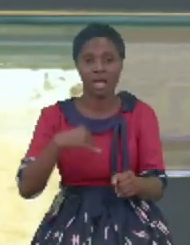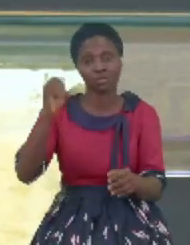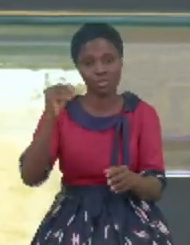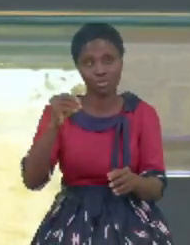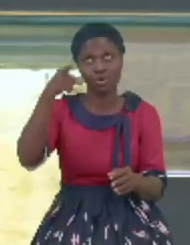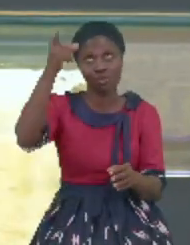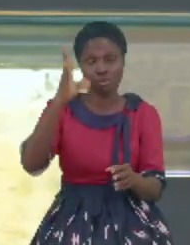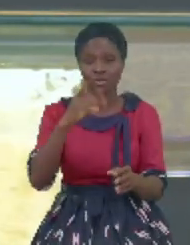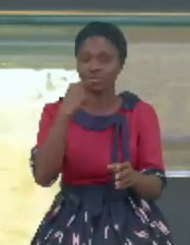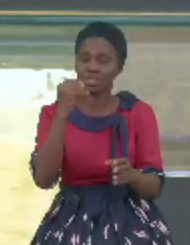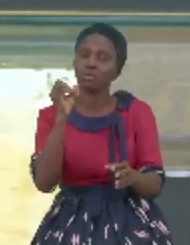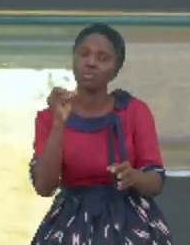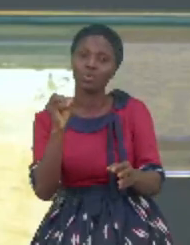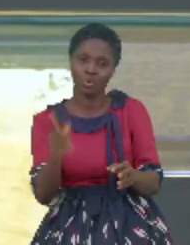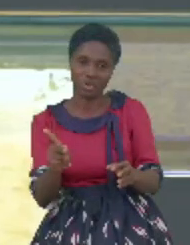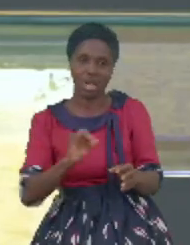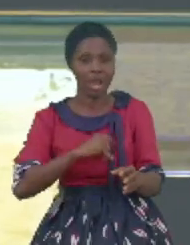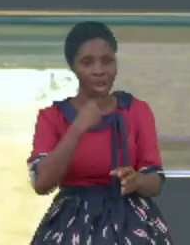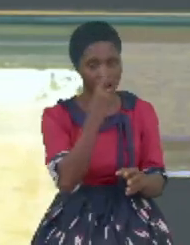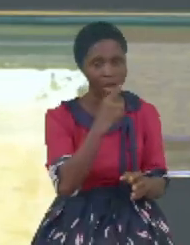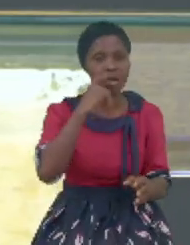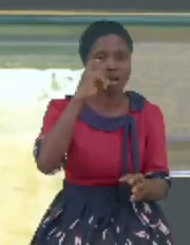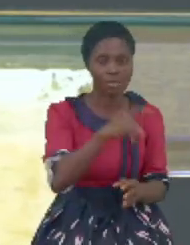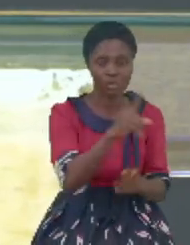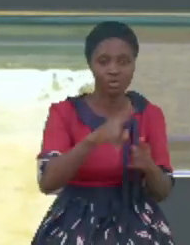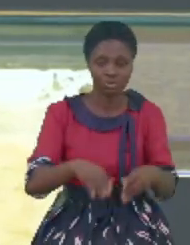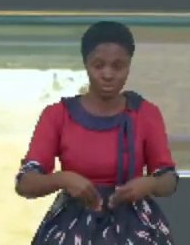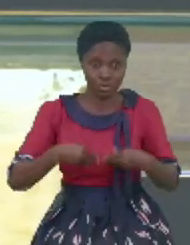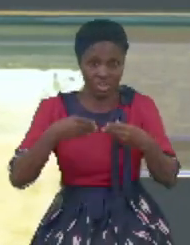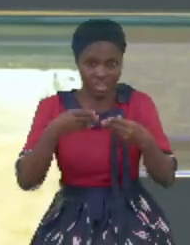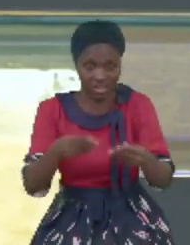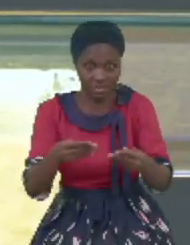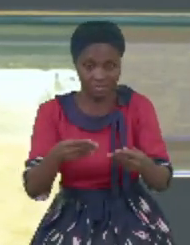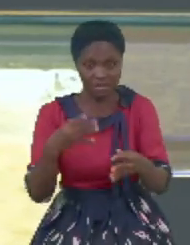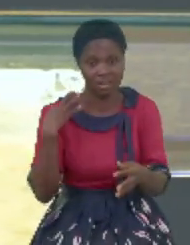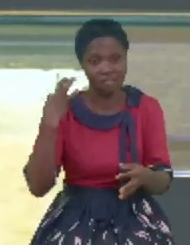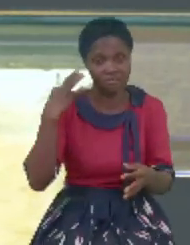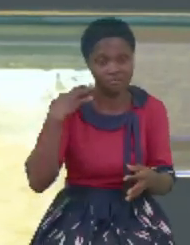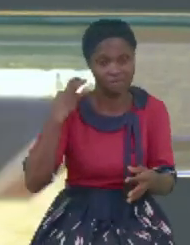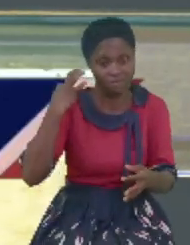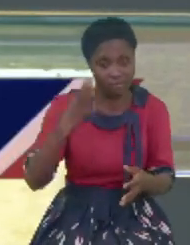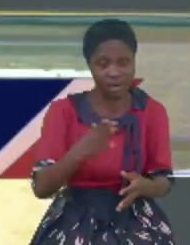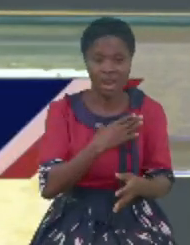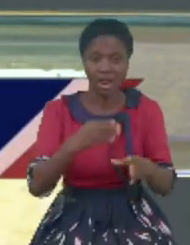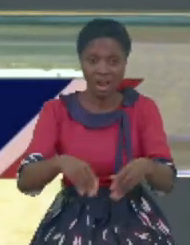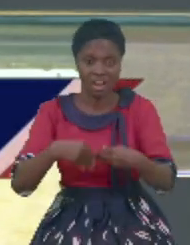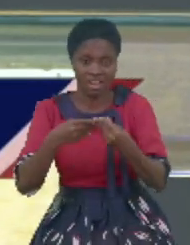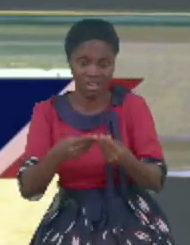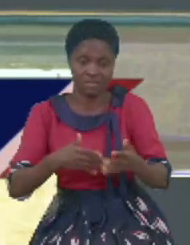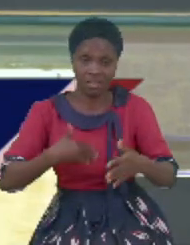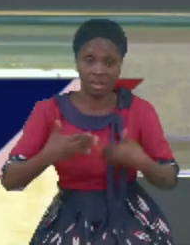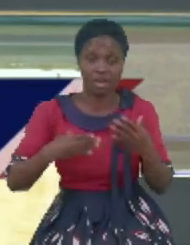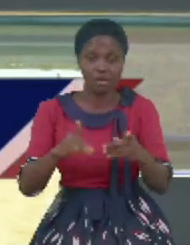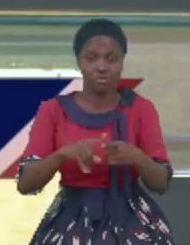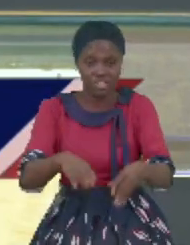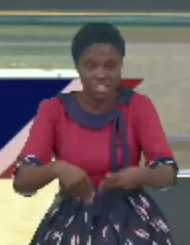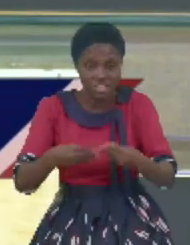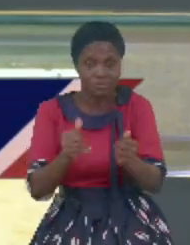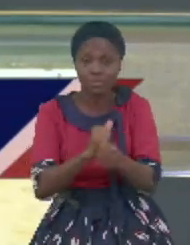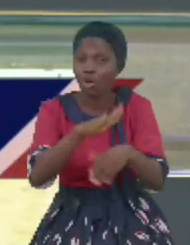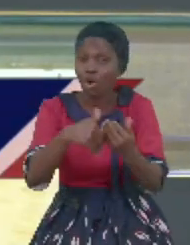90 ans. Et Dieu a dit, d'accord, je vous ai dit de donner volontairement,